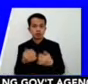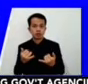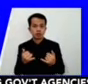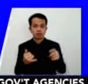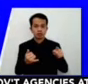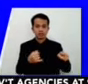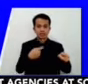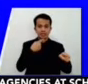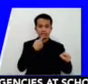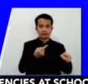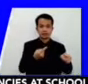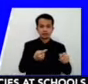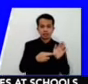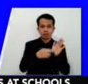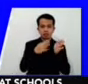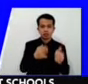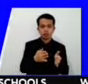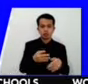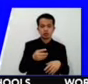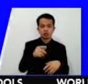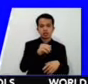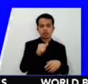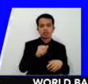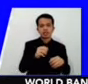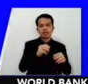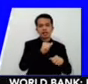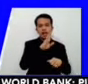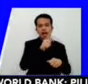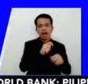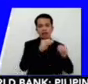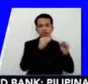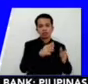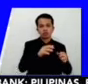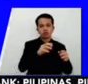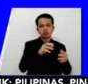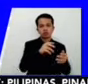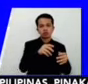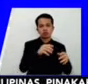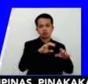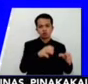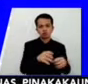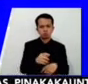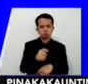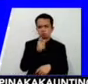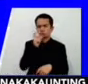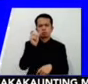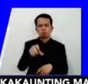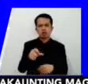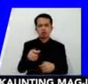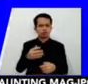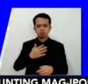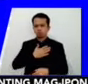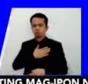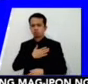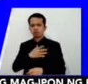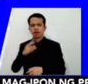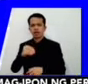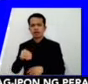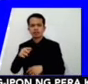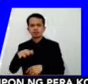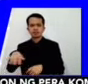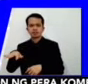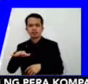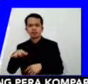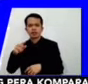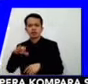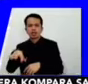and ACT Teachers Party List Representative Franz Castro. Sapat na raw ang lupang hinirang at panatang makabayan. Approved naman ito para sa